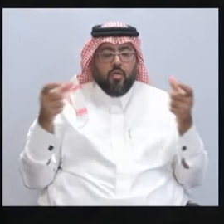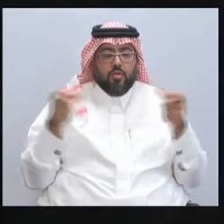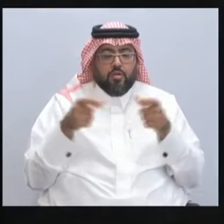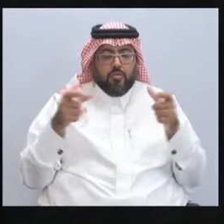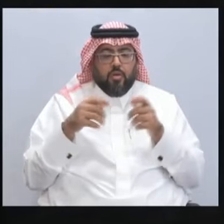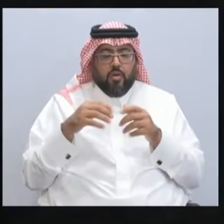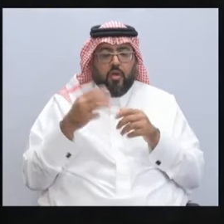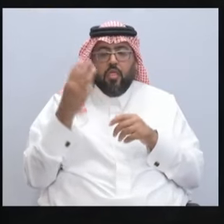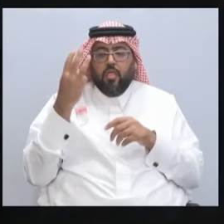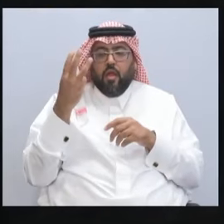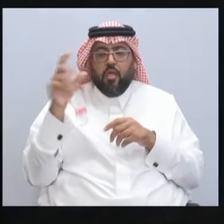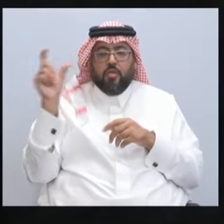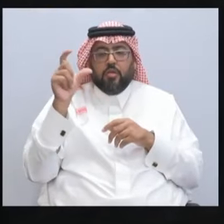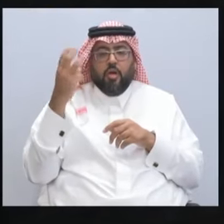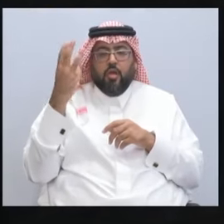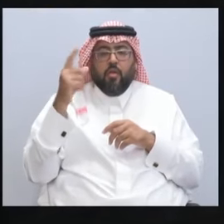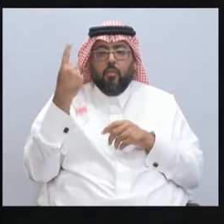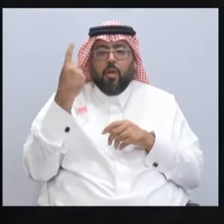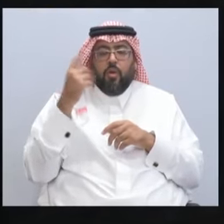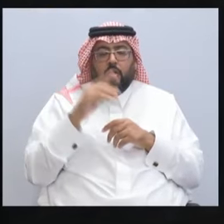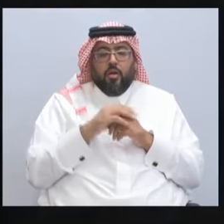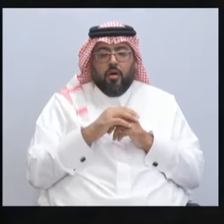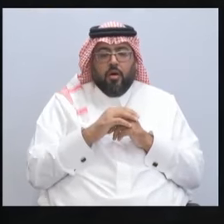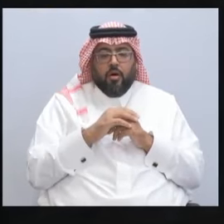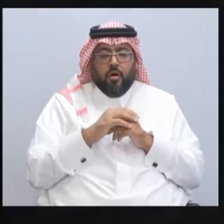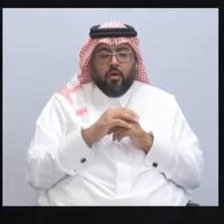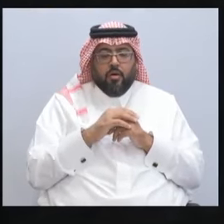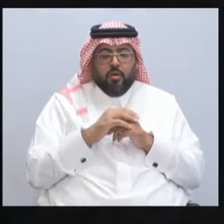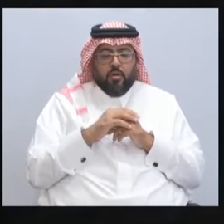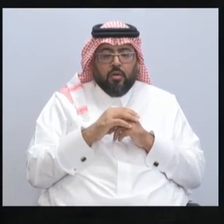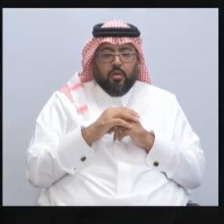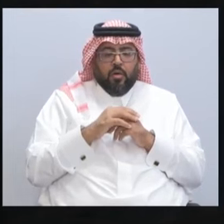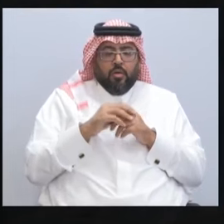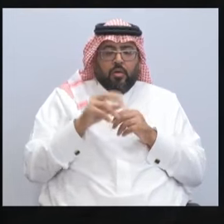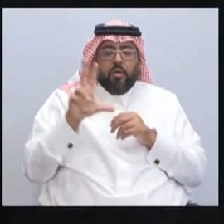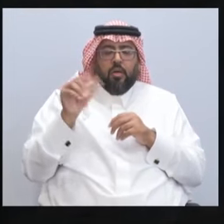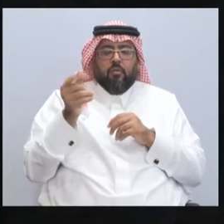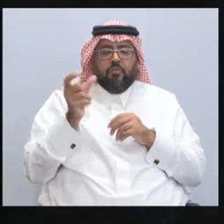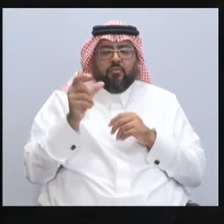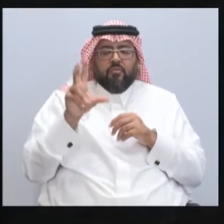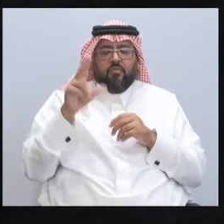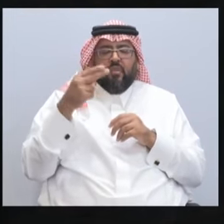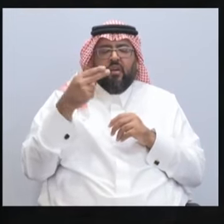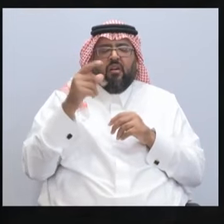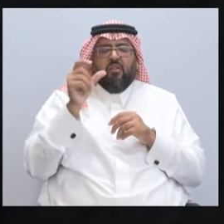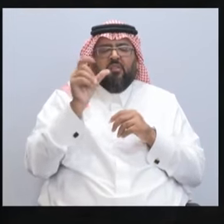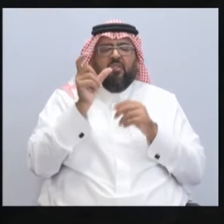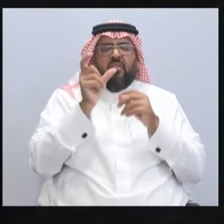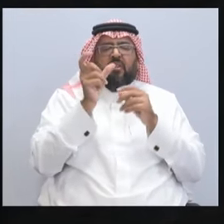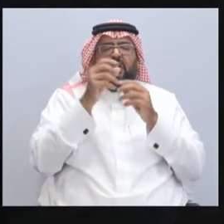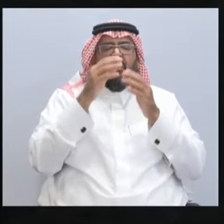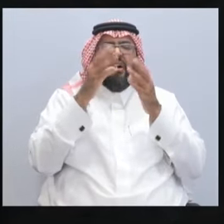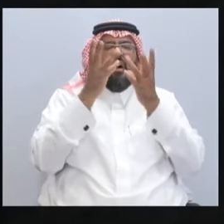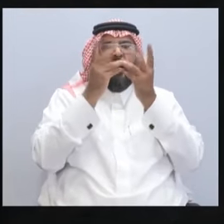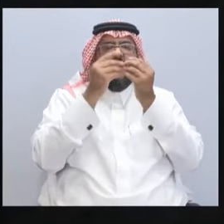مره كل ثلاثه اشهر الامانه العامه وتتكون من الامين العام